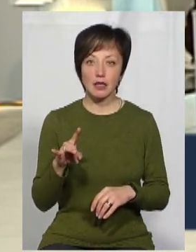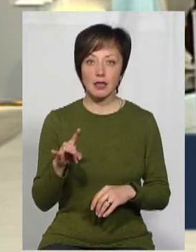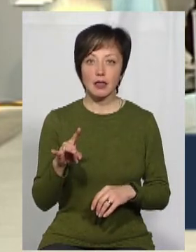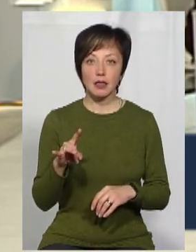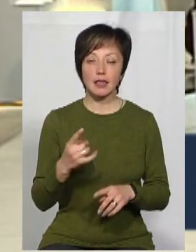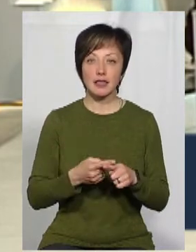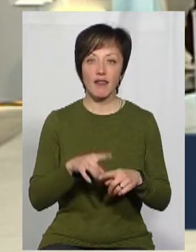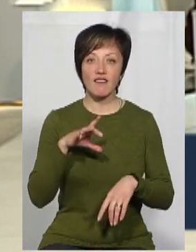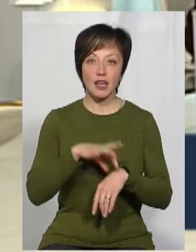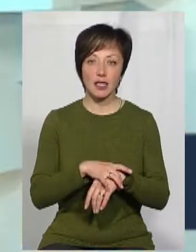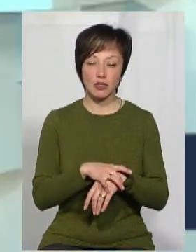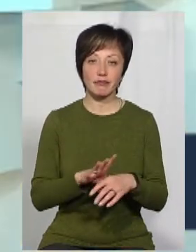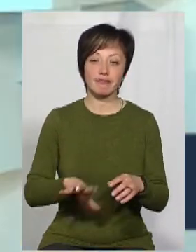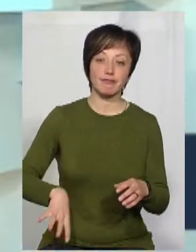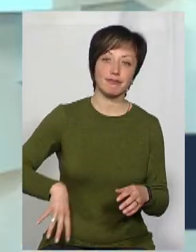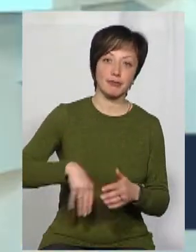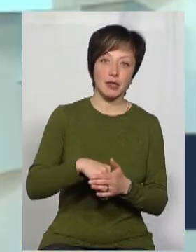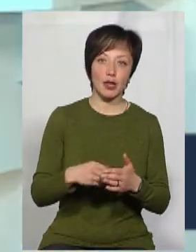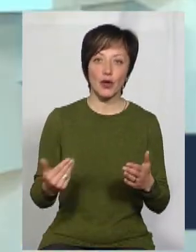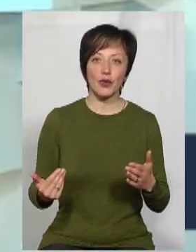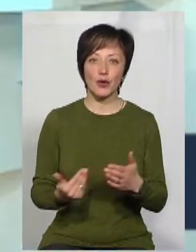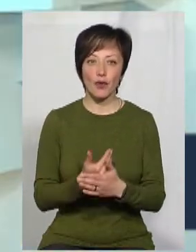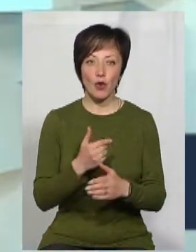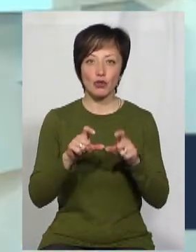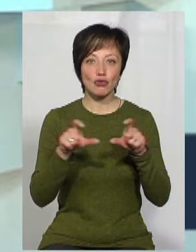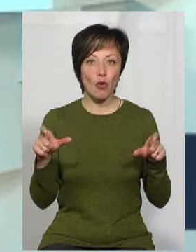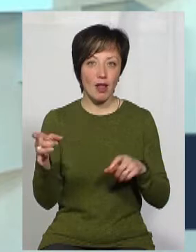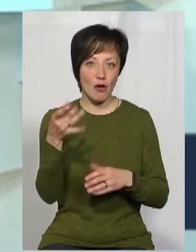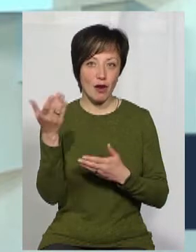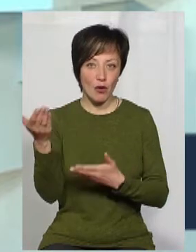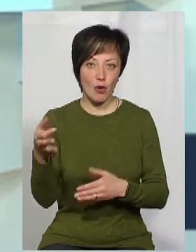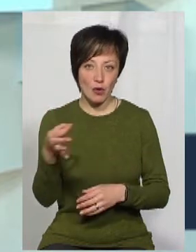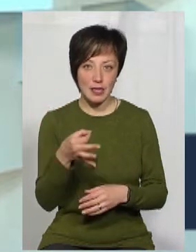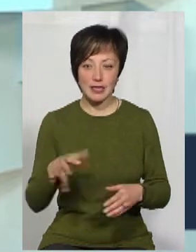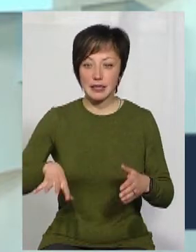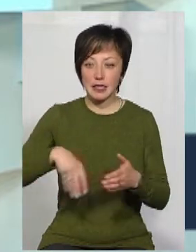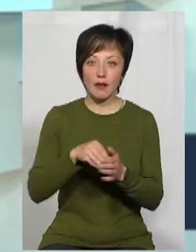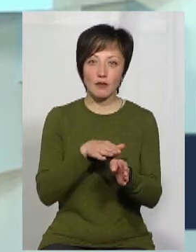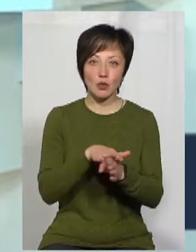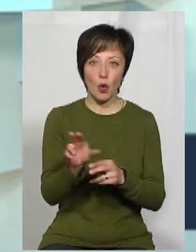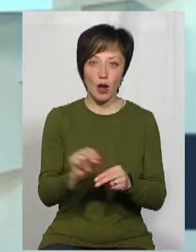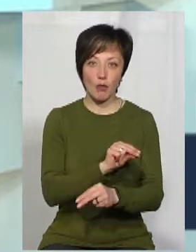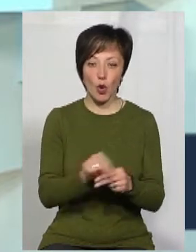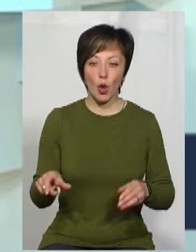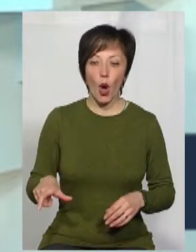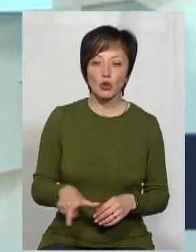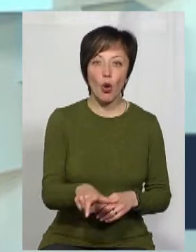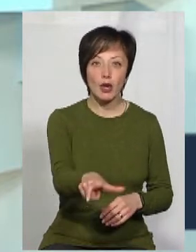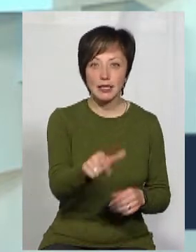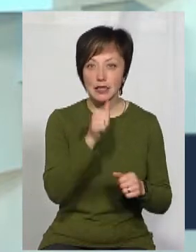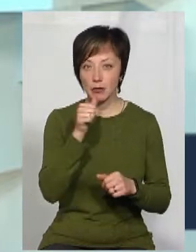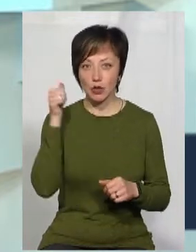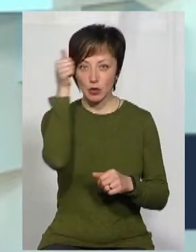74 мільйони гривень – це фактично ціна нової школи в мікрорайоні Озерна, це ціна усього капітального ремонту доріг